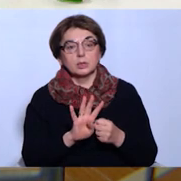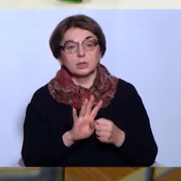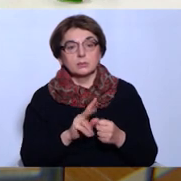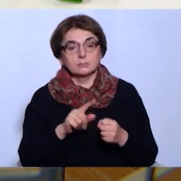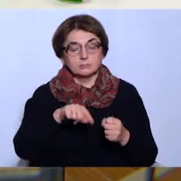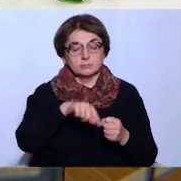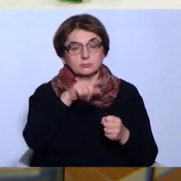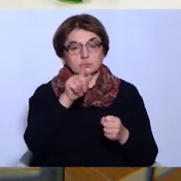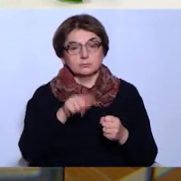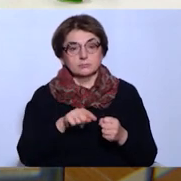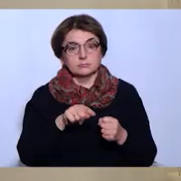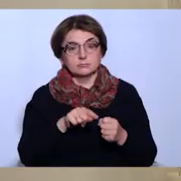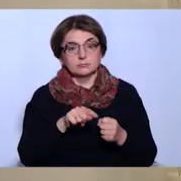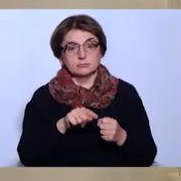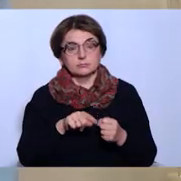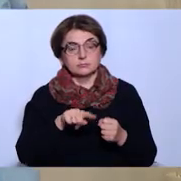ჰიბრიდული ორბიტალი.